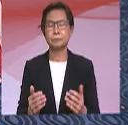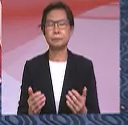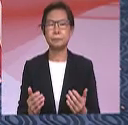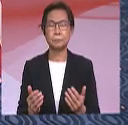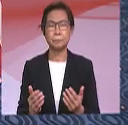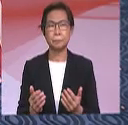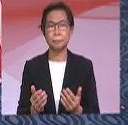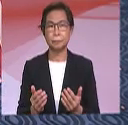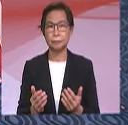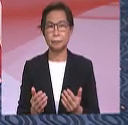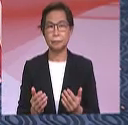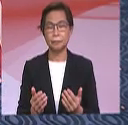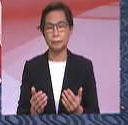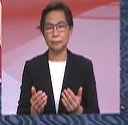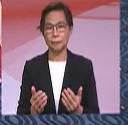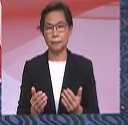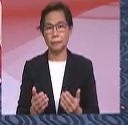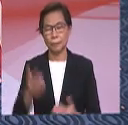Bismillahirrahmanirrahim.